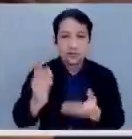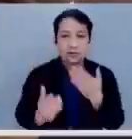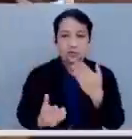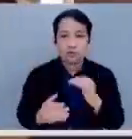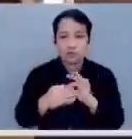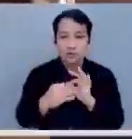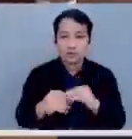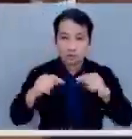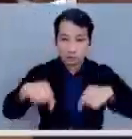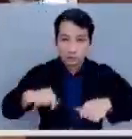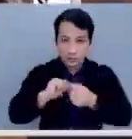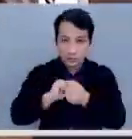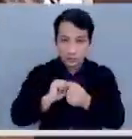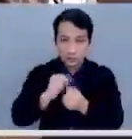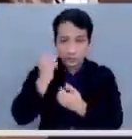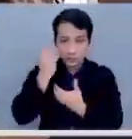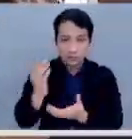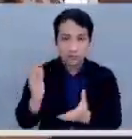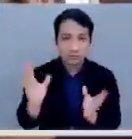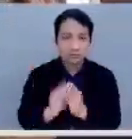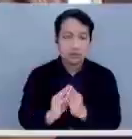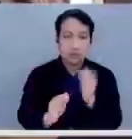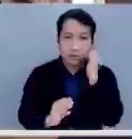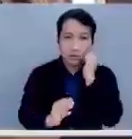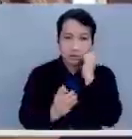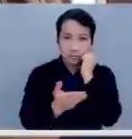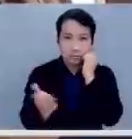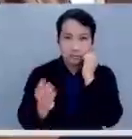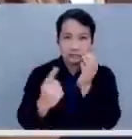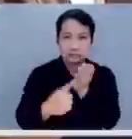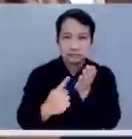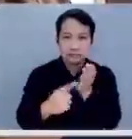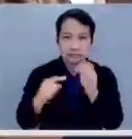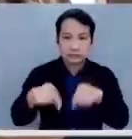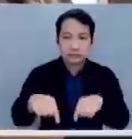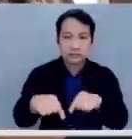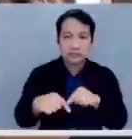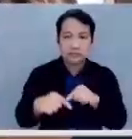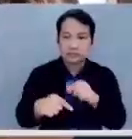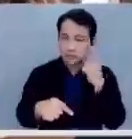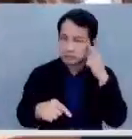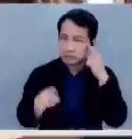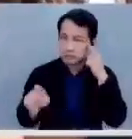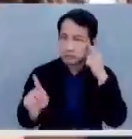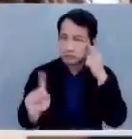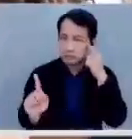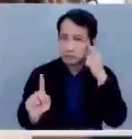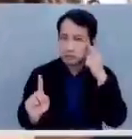kadikit na nga palagi nga sa lahat ng usapang Marikina, di ba? Siyempre, anong naiisip nyo agad?